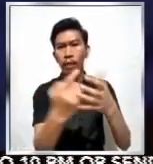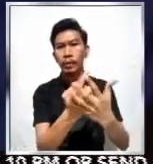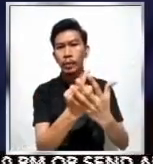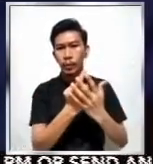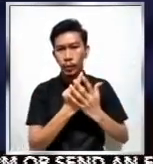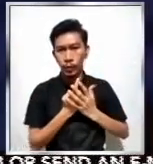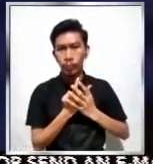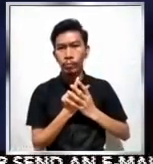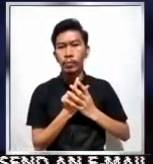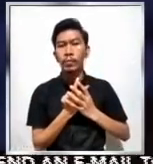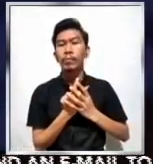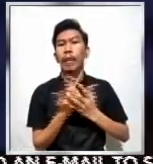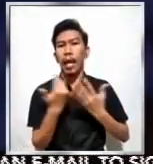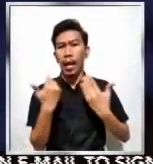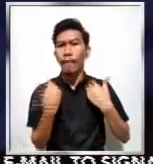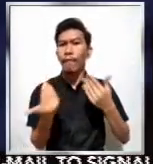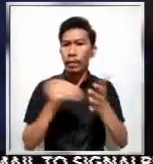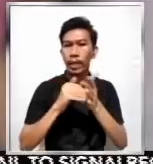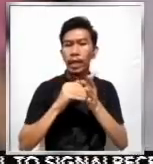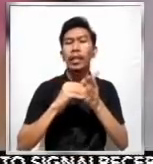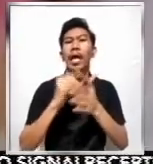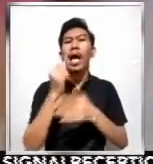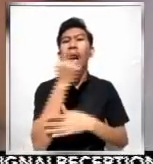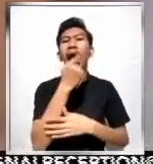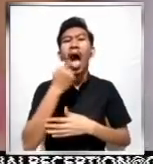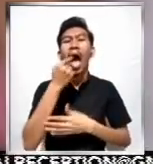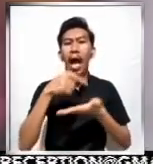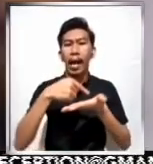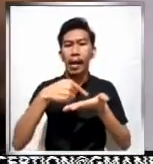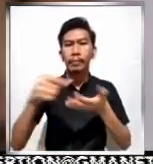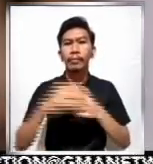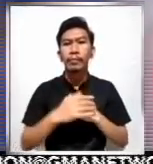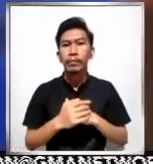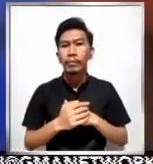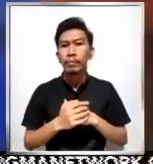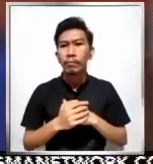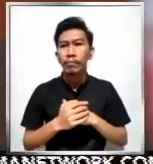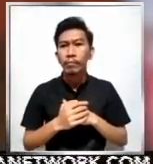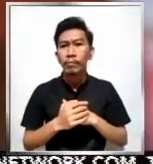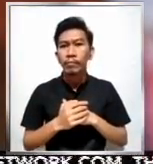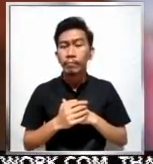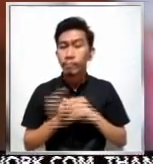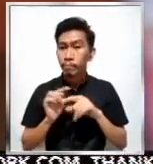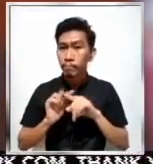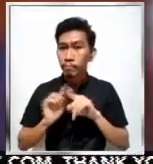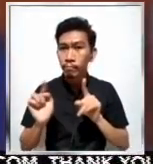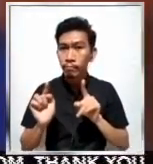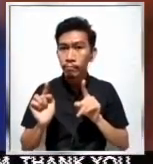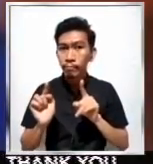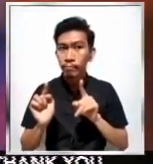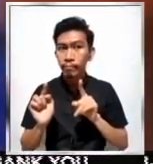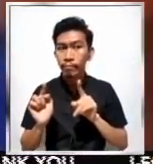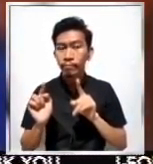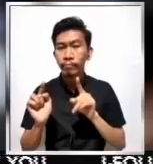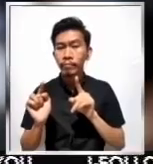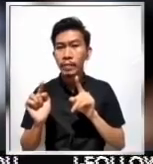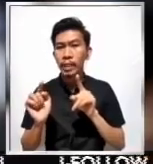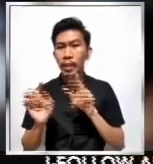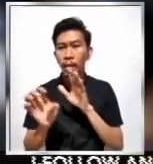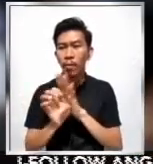naka-swab test naman po sila. Pero yung mga, ang sa tingin ko po dyan sir, marami po tayo mga unmonitored